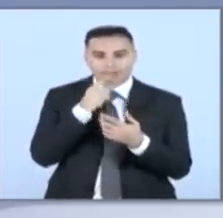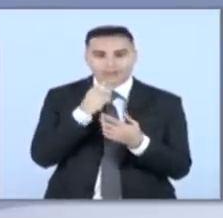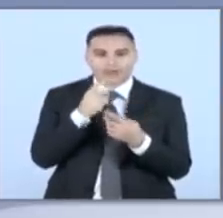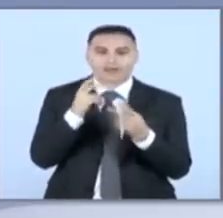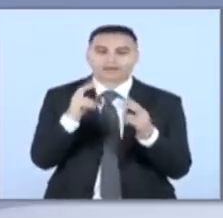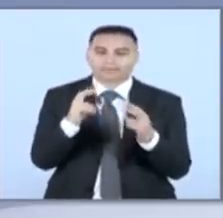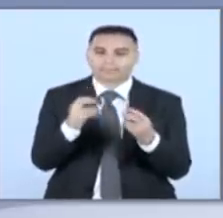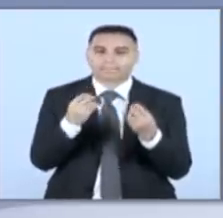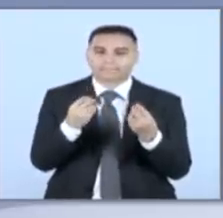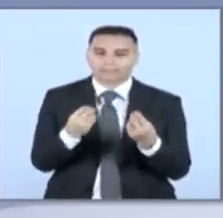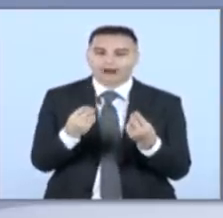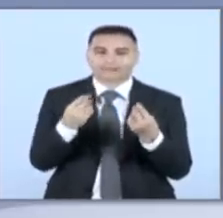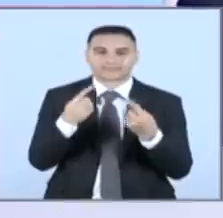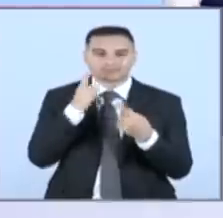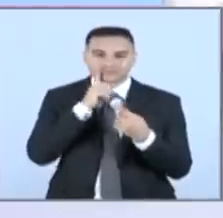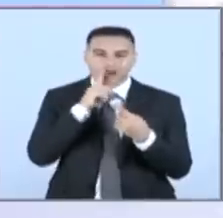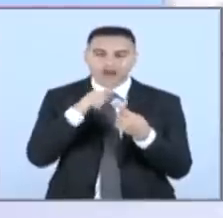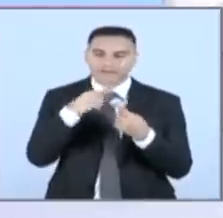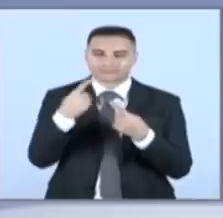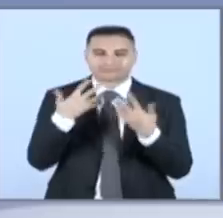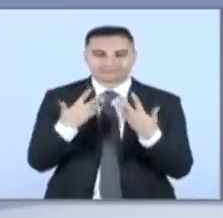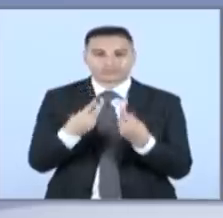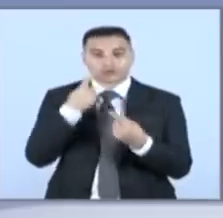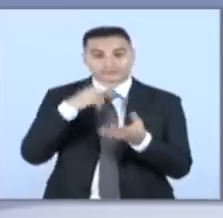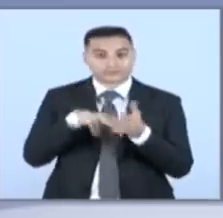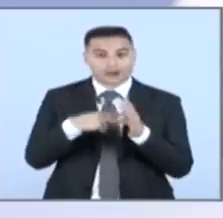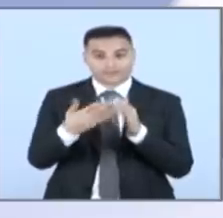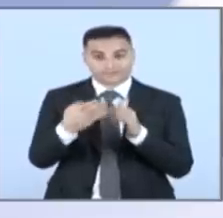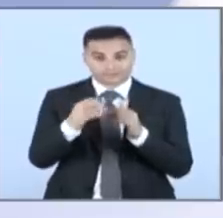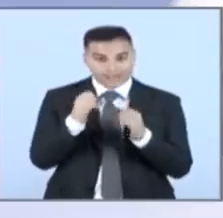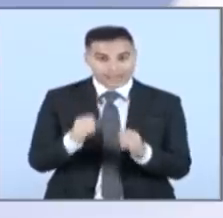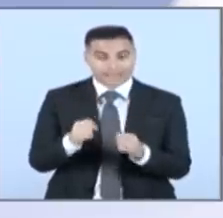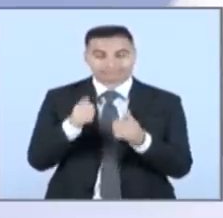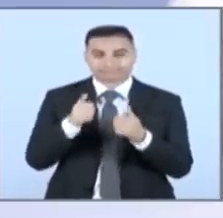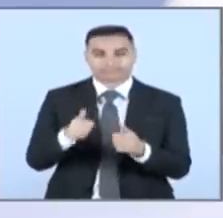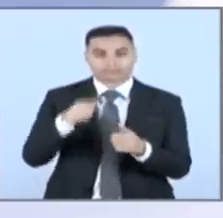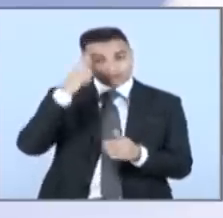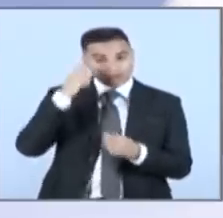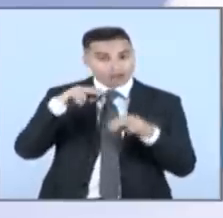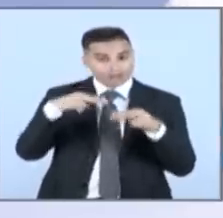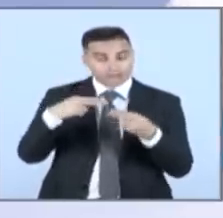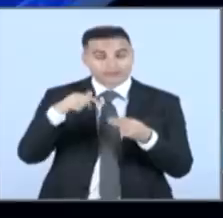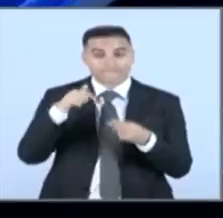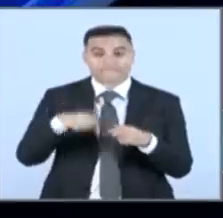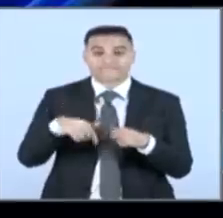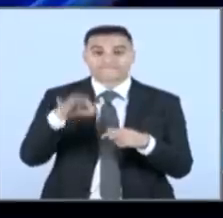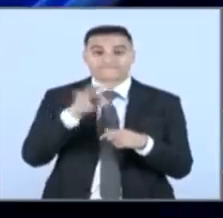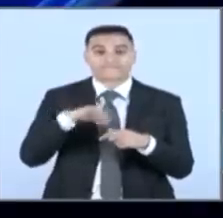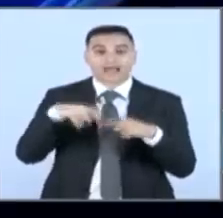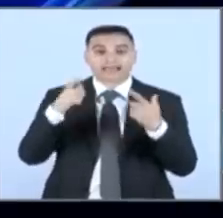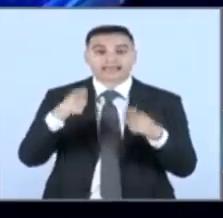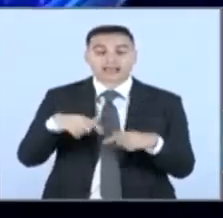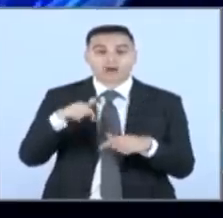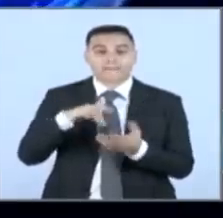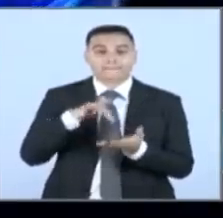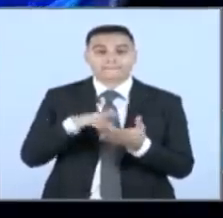باص تاخد لها ثانيتين تلاتة. جاهز؟ جاهز. تحت الضغط كاونتر. في أي دولة